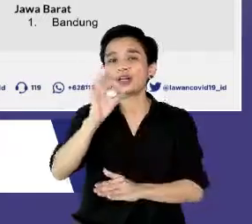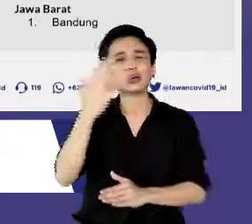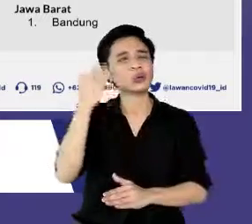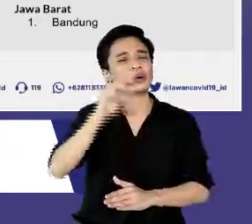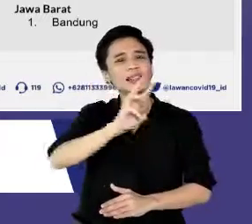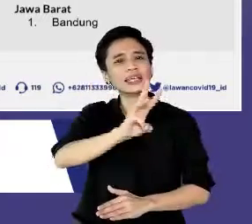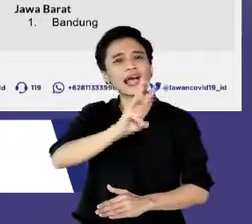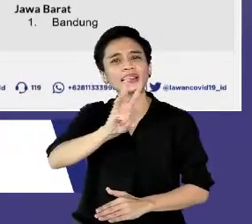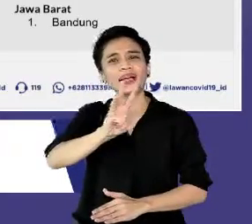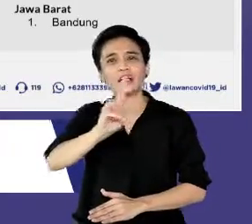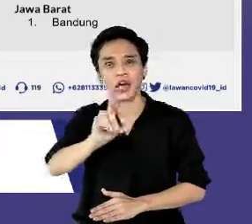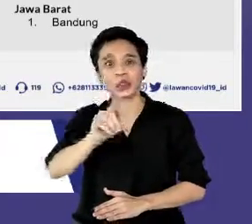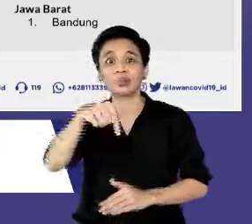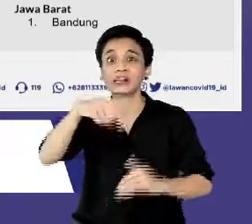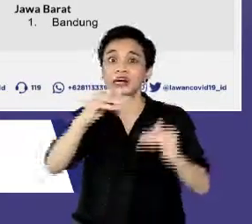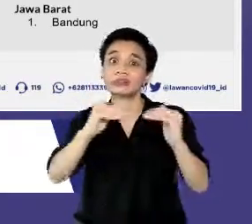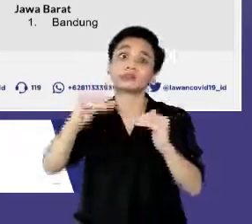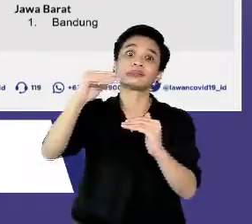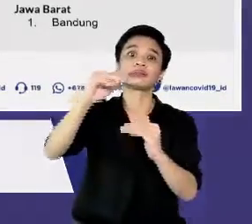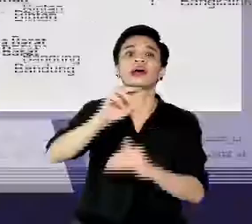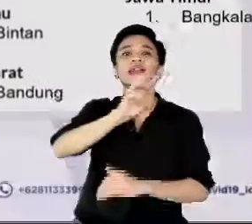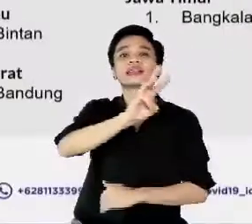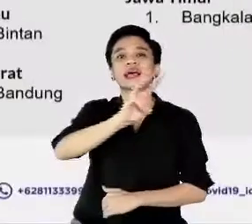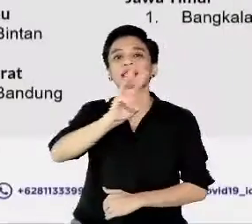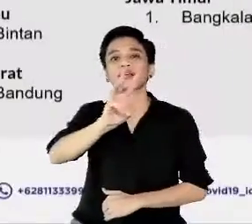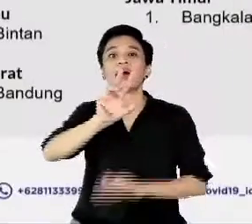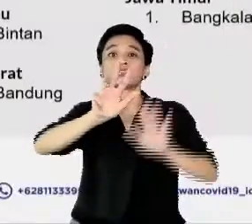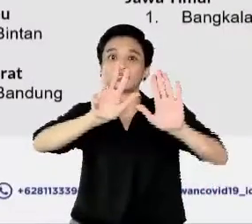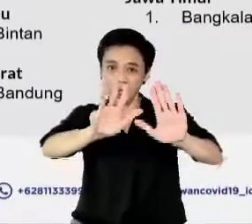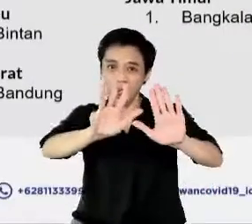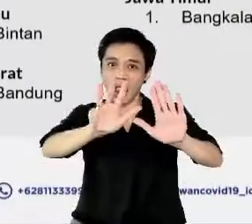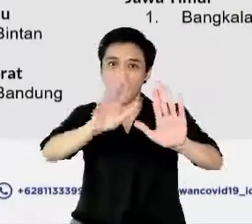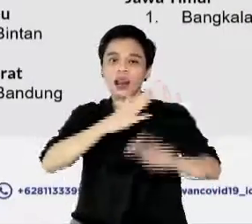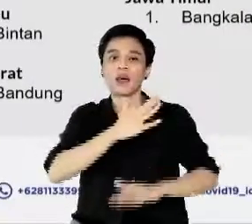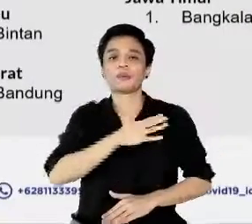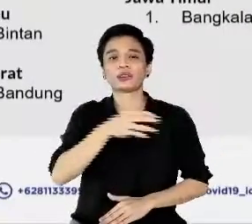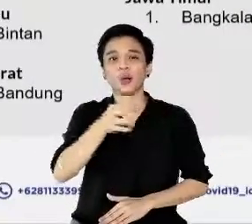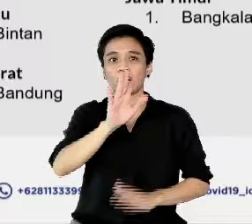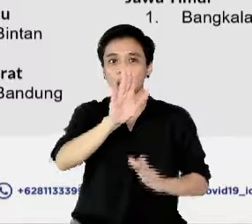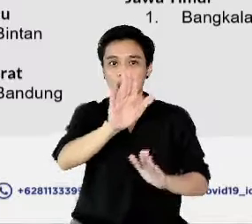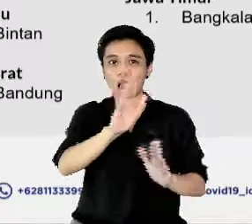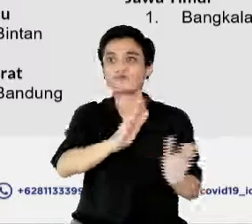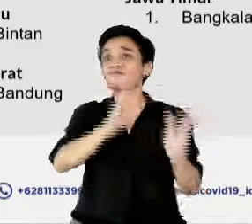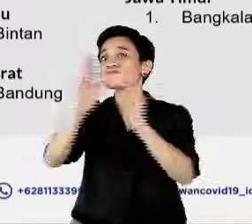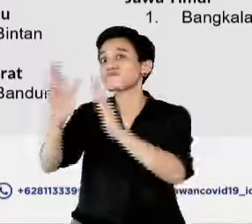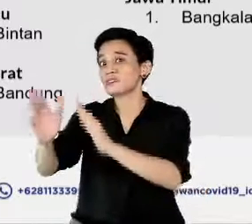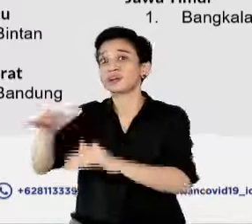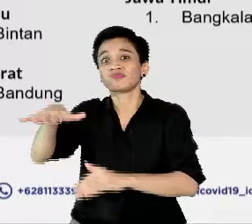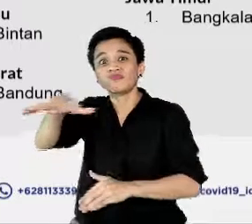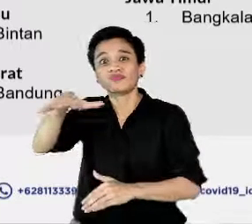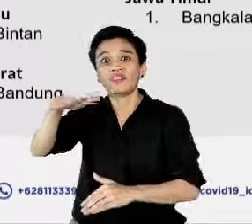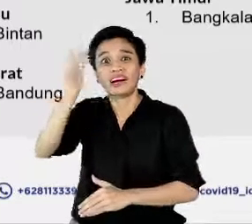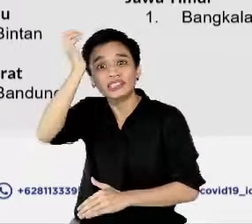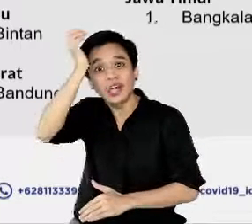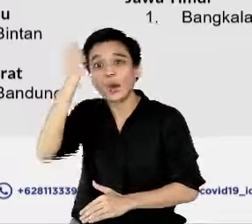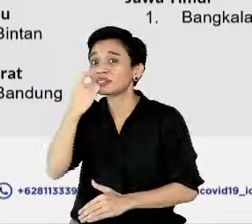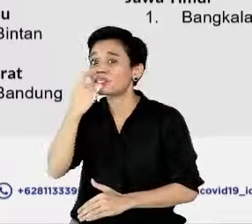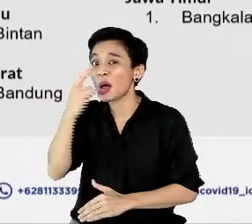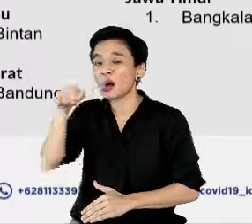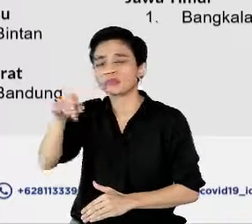dari 331 menjadi 339 kabupaten kota dan zona hijau